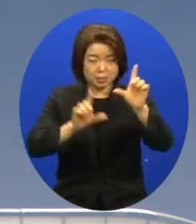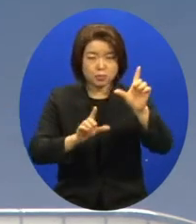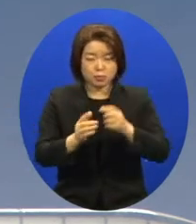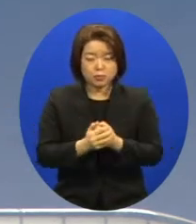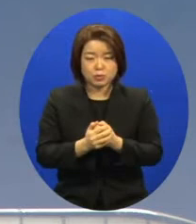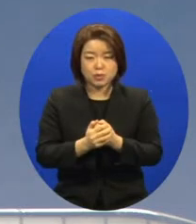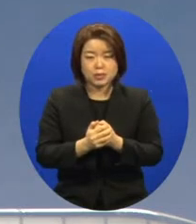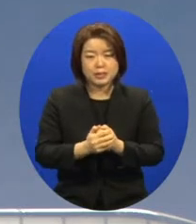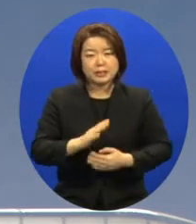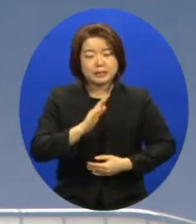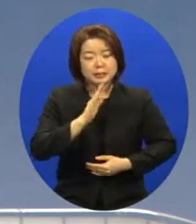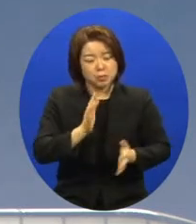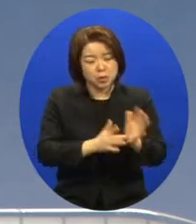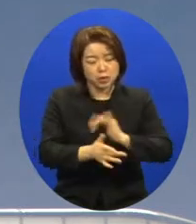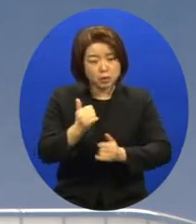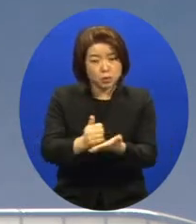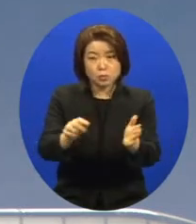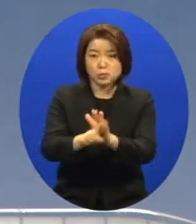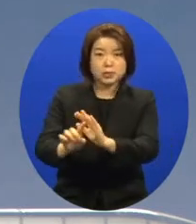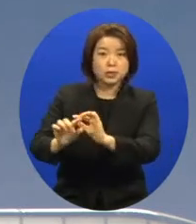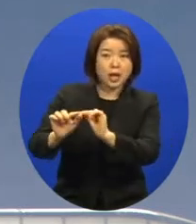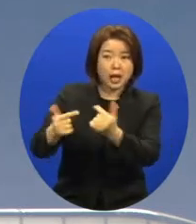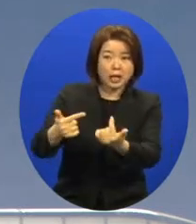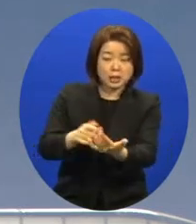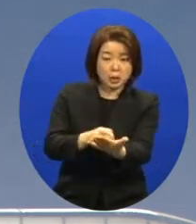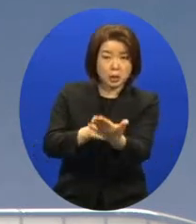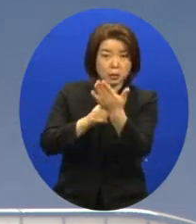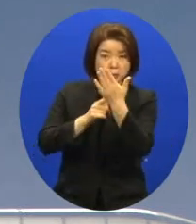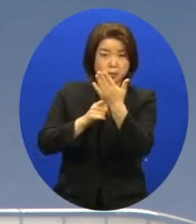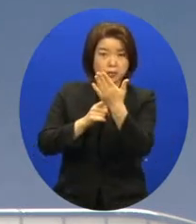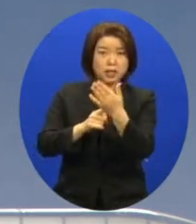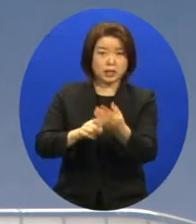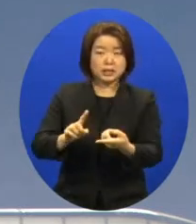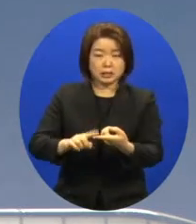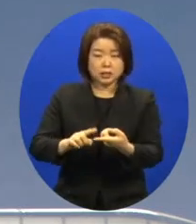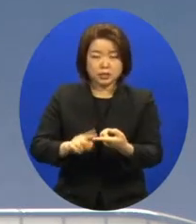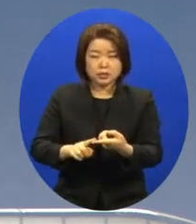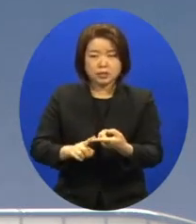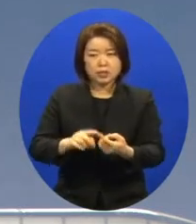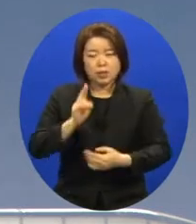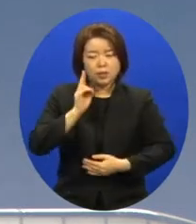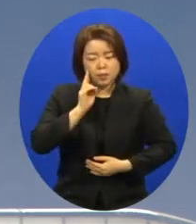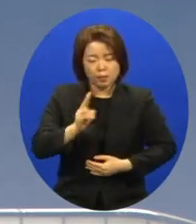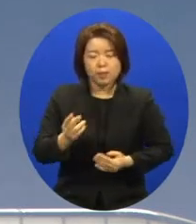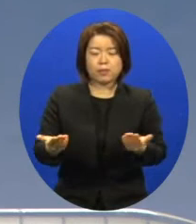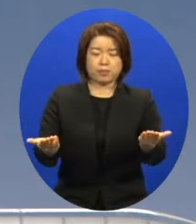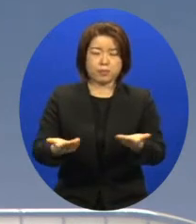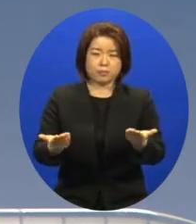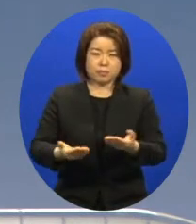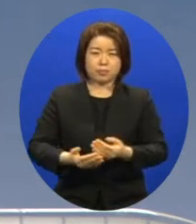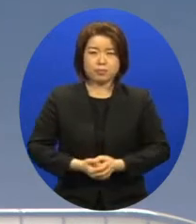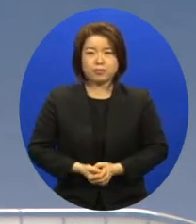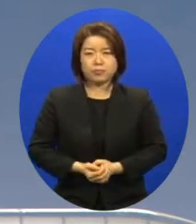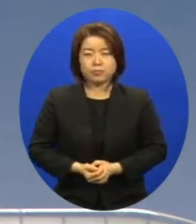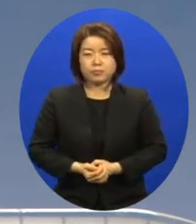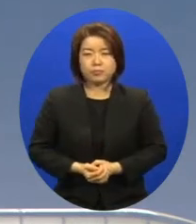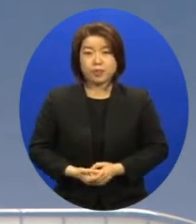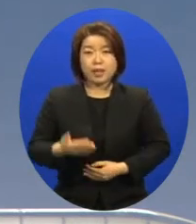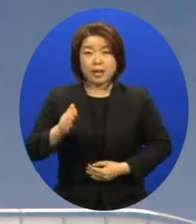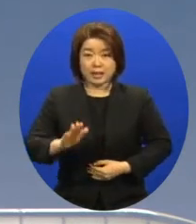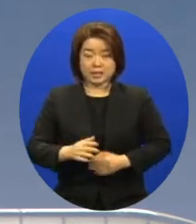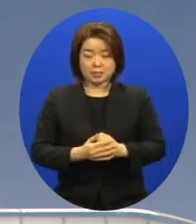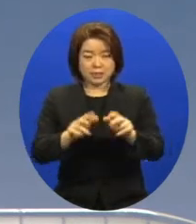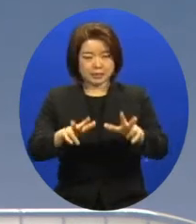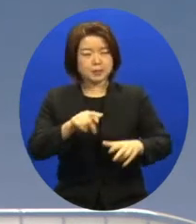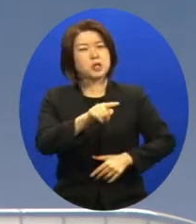예수님을 믿는 게 아니라고 드러나는 것은 끔찍한 일입니다 그래서 지금 이와